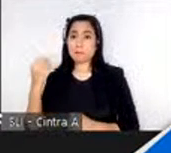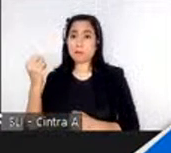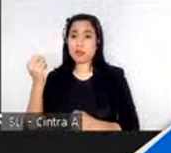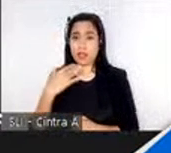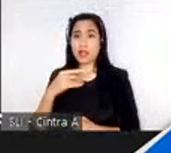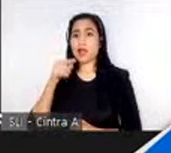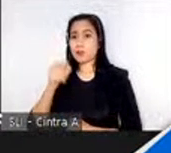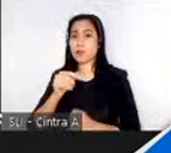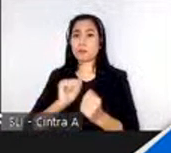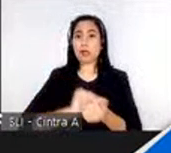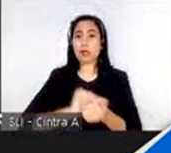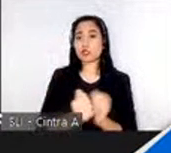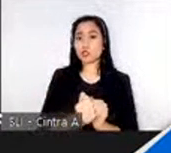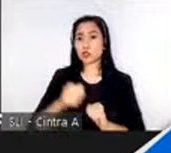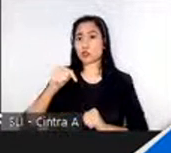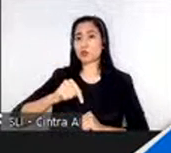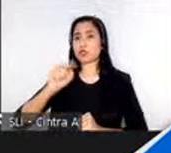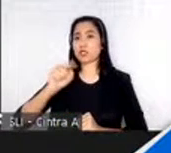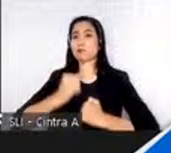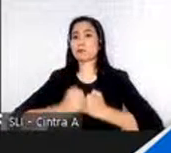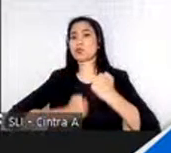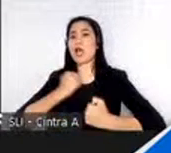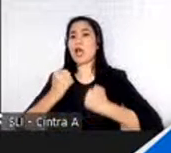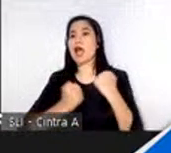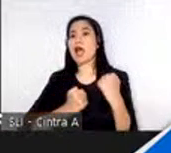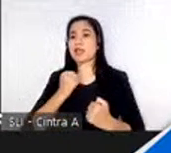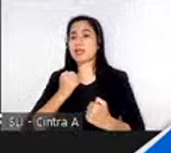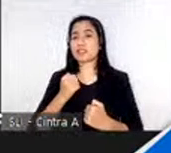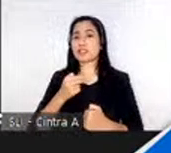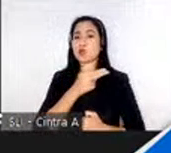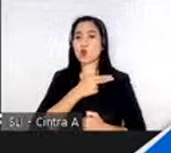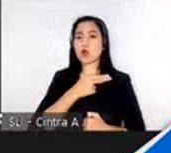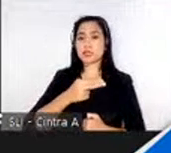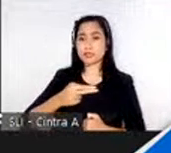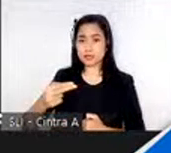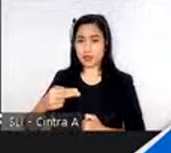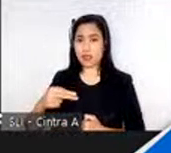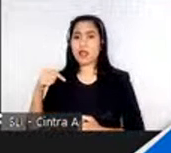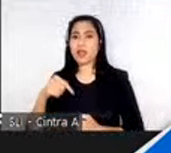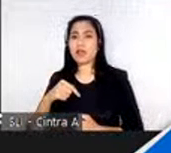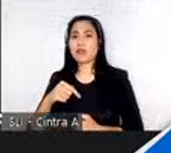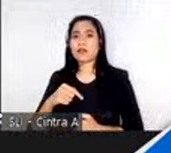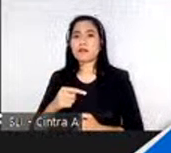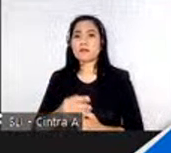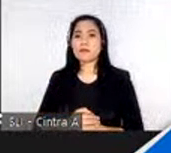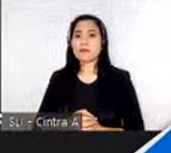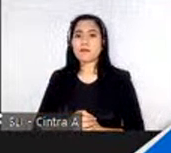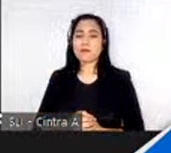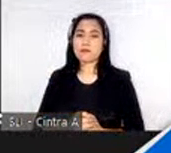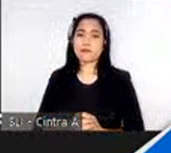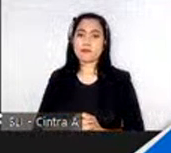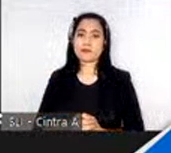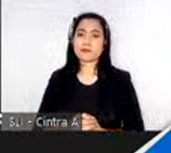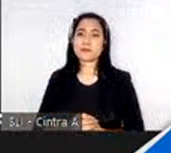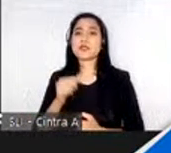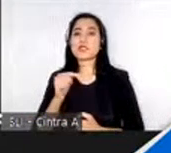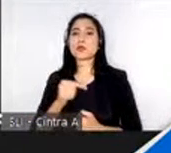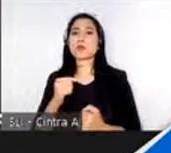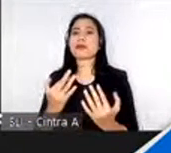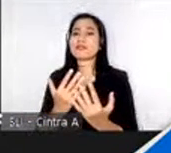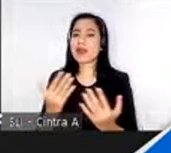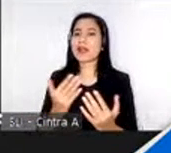oleh perusahaan di Indonesia ada masyarakat sipil perlu